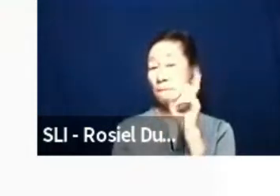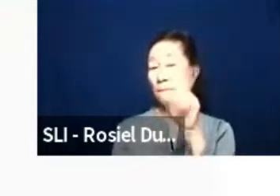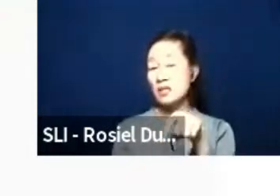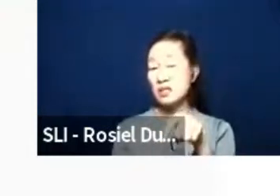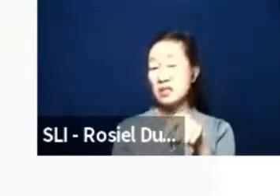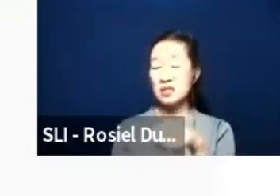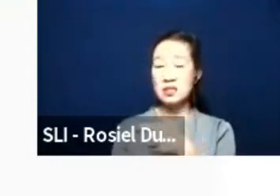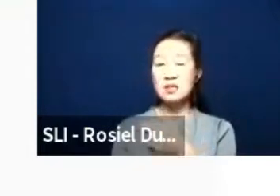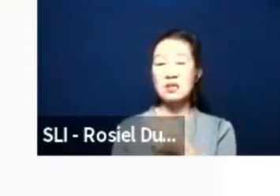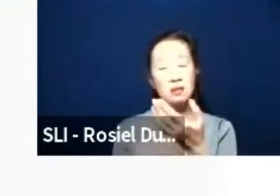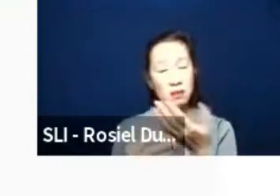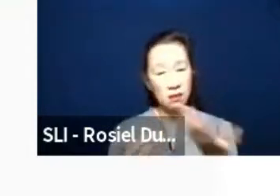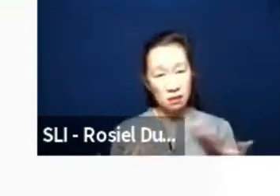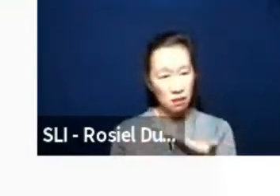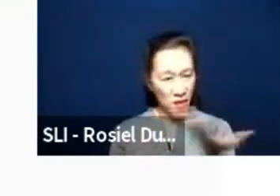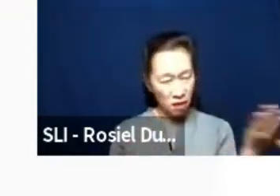nilang